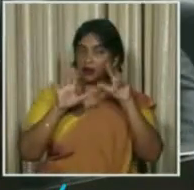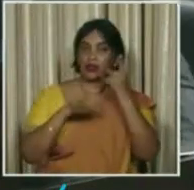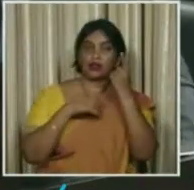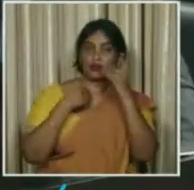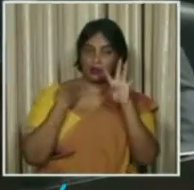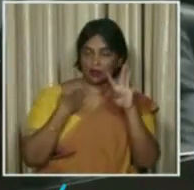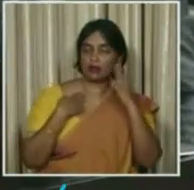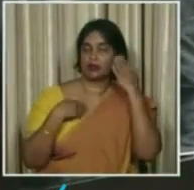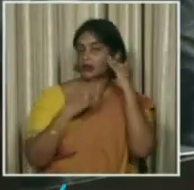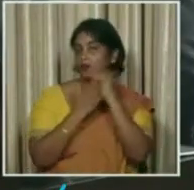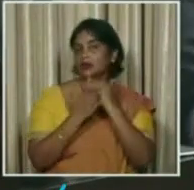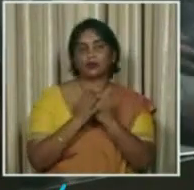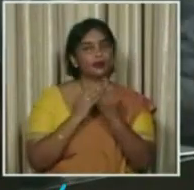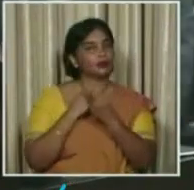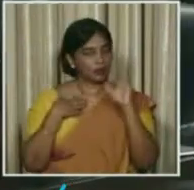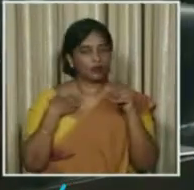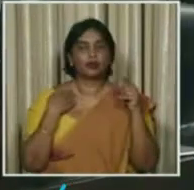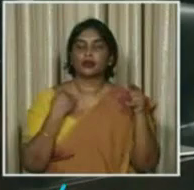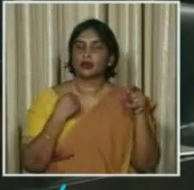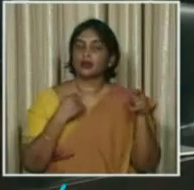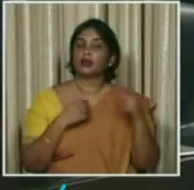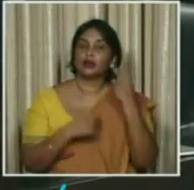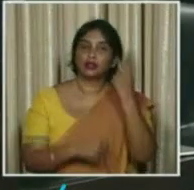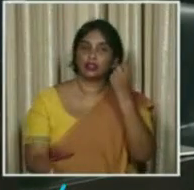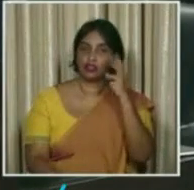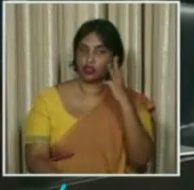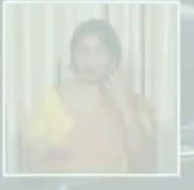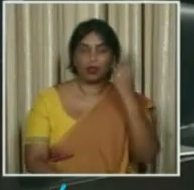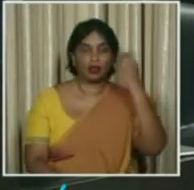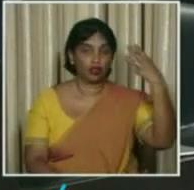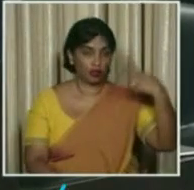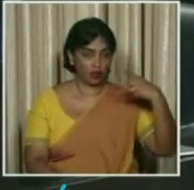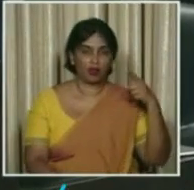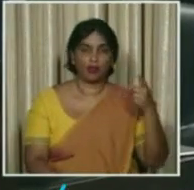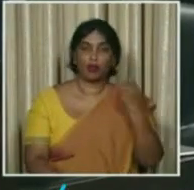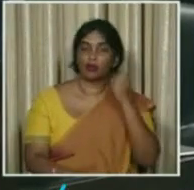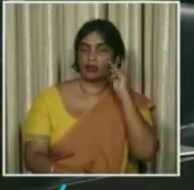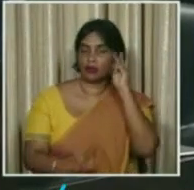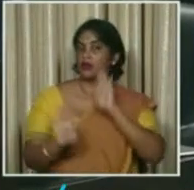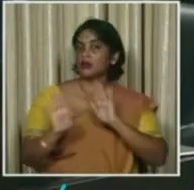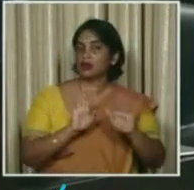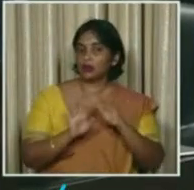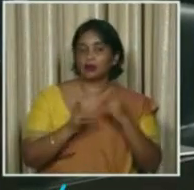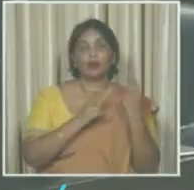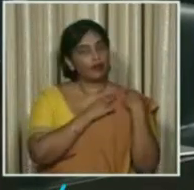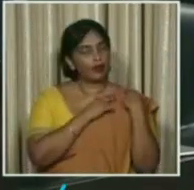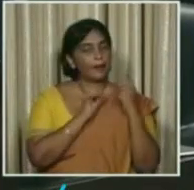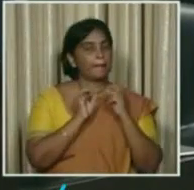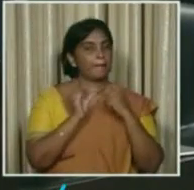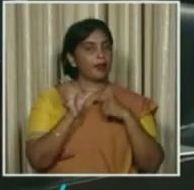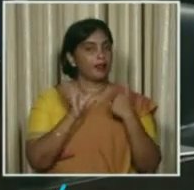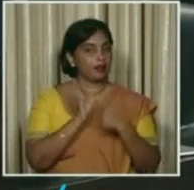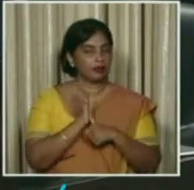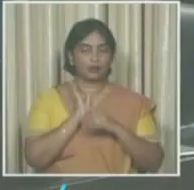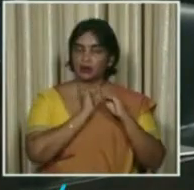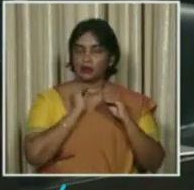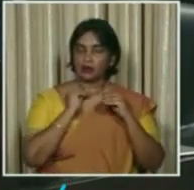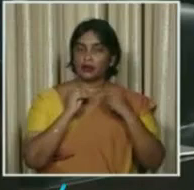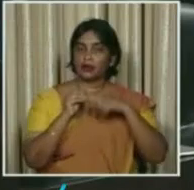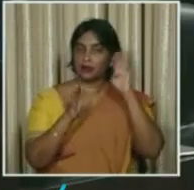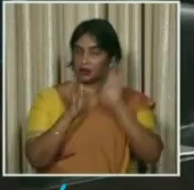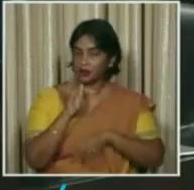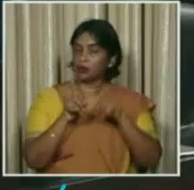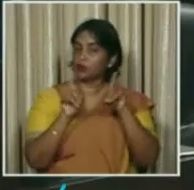වන වගන්ති ඉවත් කිරීම සඳහාද, 2003 අංක 3 දරන මූල්‍ය කළමනාකරණ වගකීම පනත ඉවත් කිරීම සඳහාද,